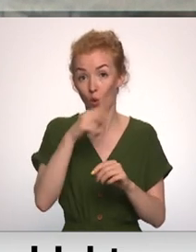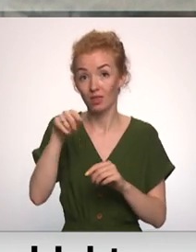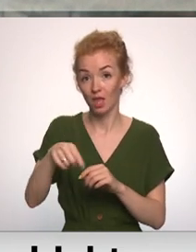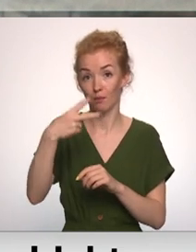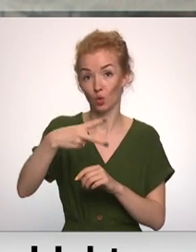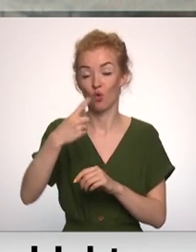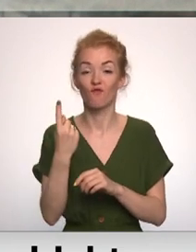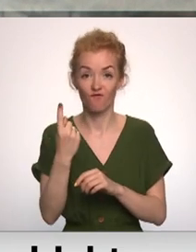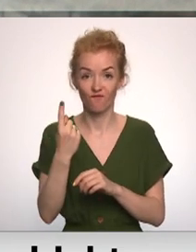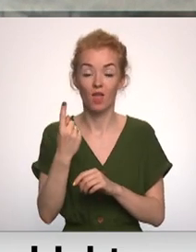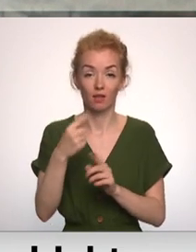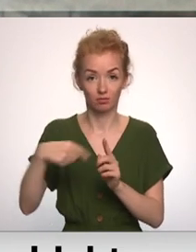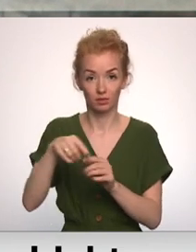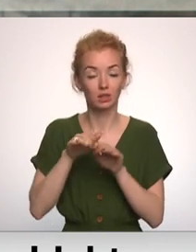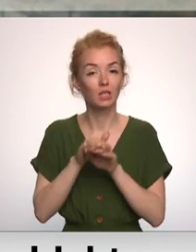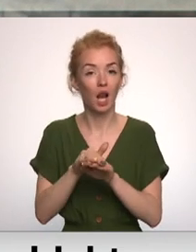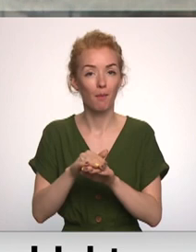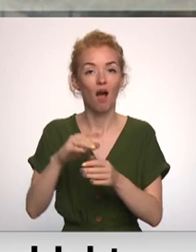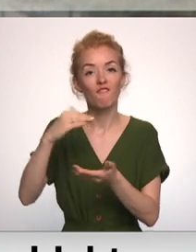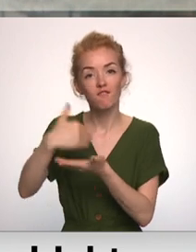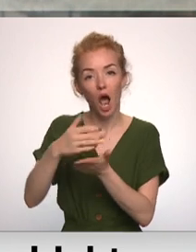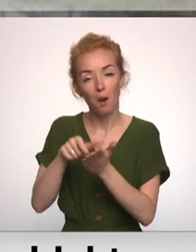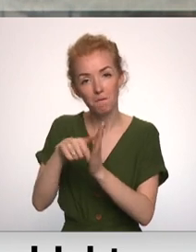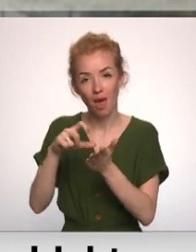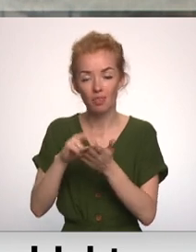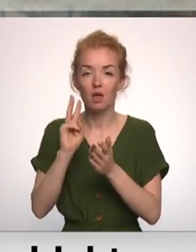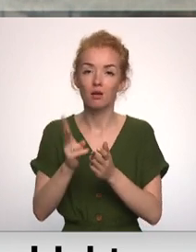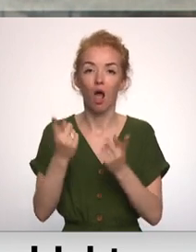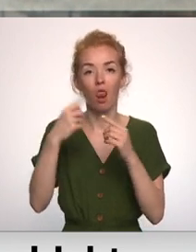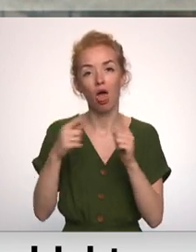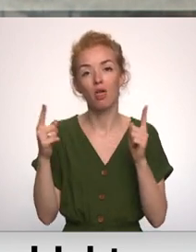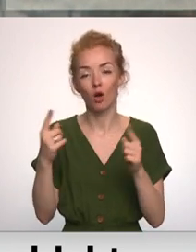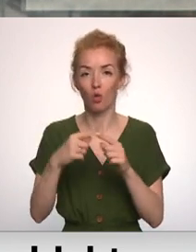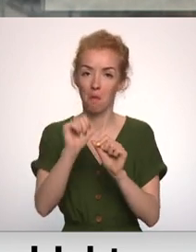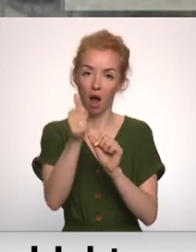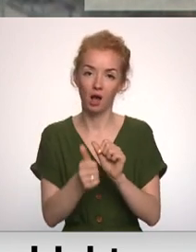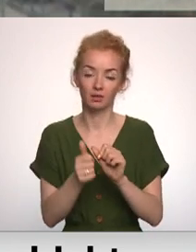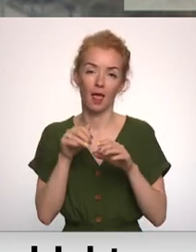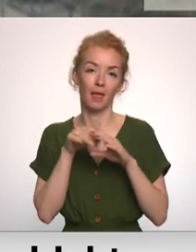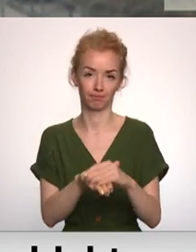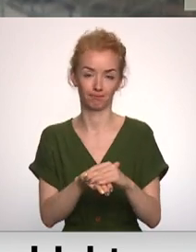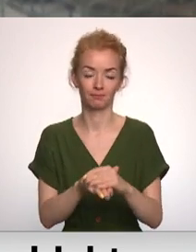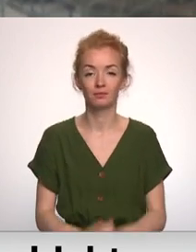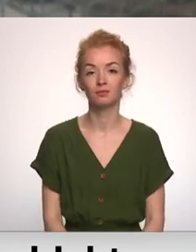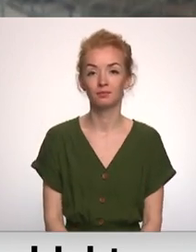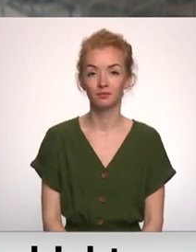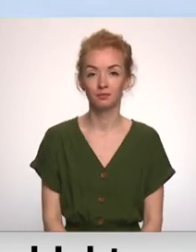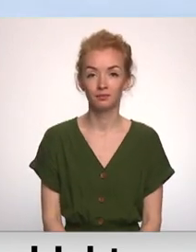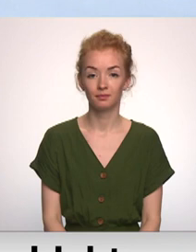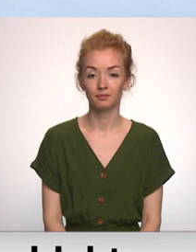21 gadījumā būtu jāsaglabā to fragmenti kā laika un mākslas liecības. Par to plašāk stāsta Dāvids Frēdenfelds.